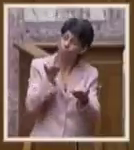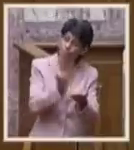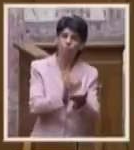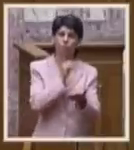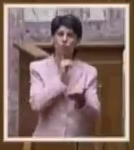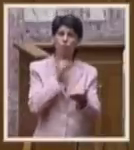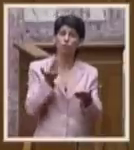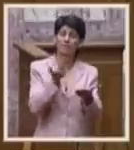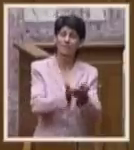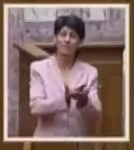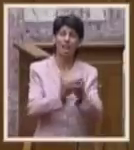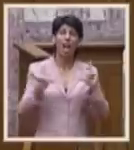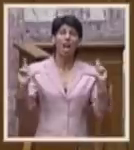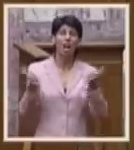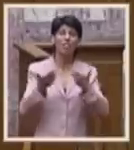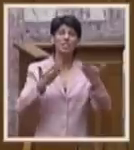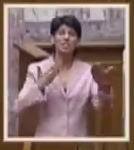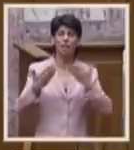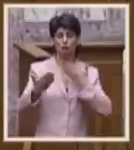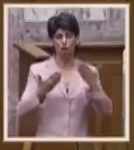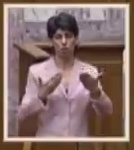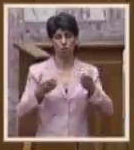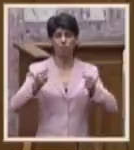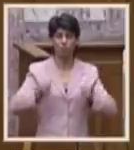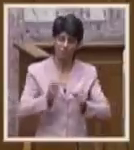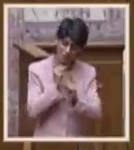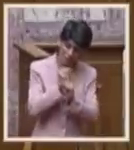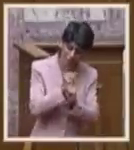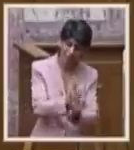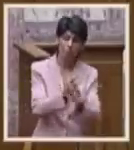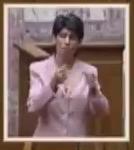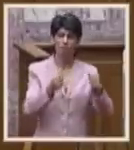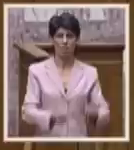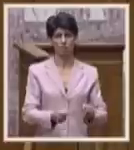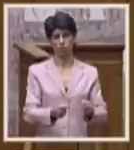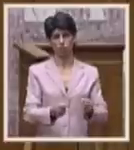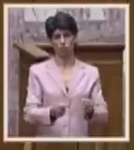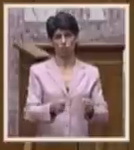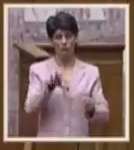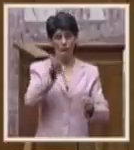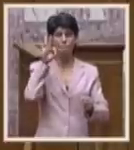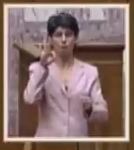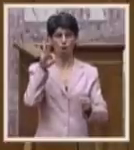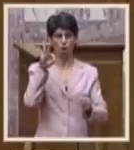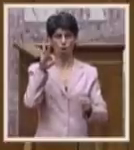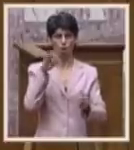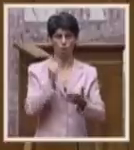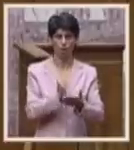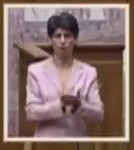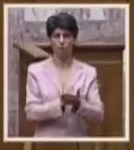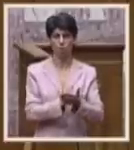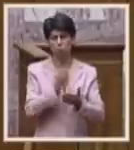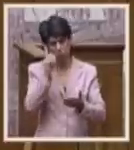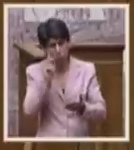ζητώ και την εθνική συνεννόηση, στη βάση συγκεκριμένων βασικών επιλογών και παραδοχών.